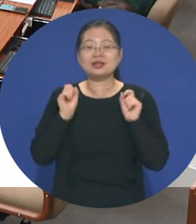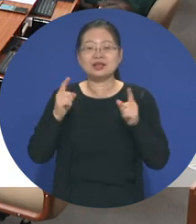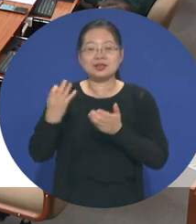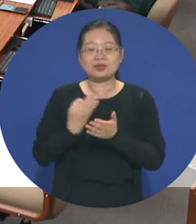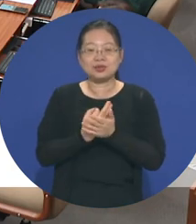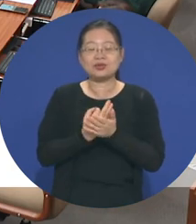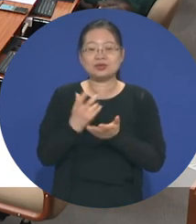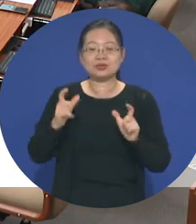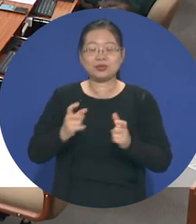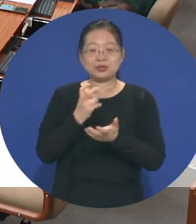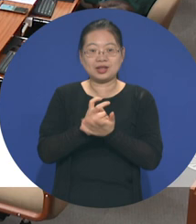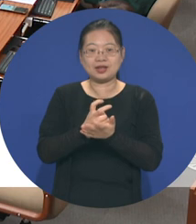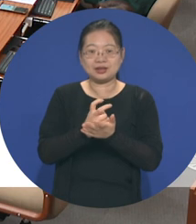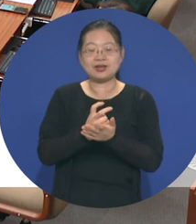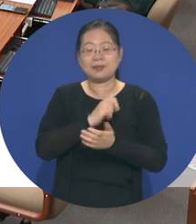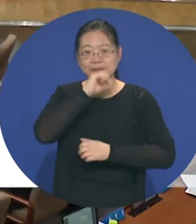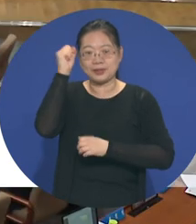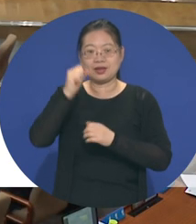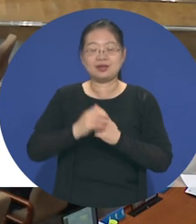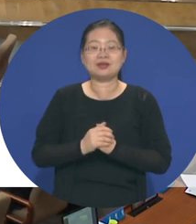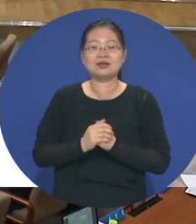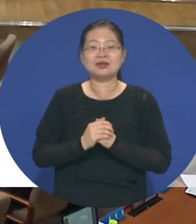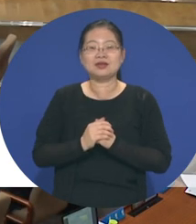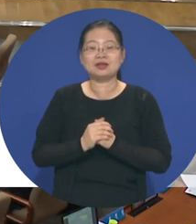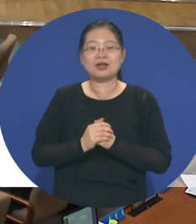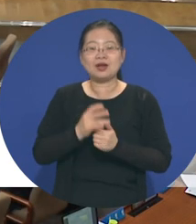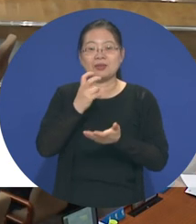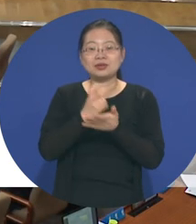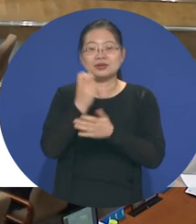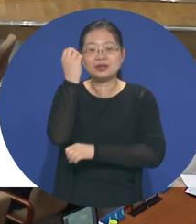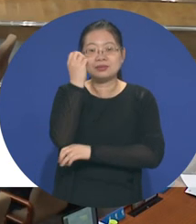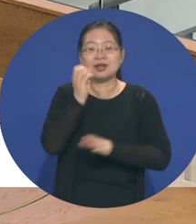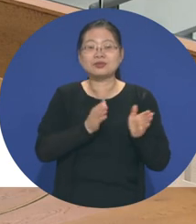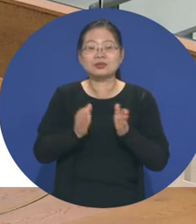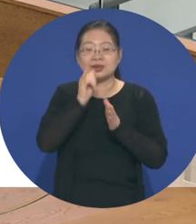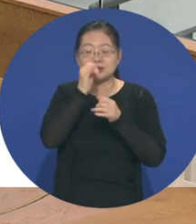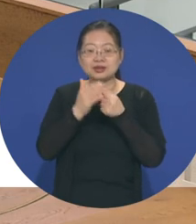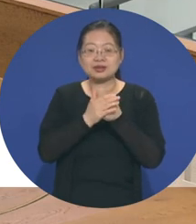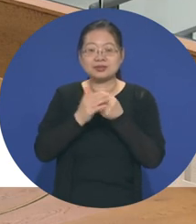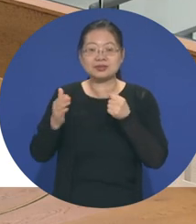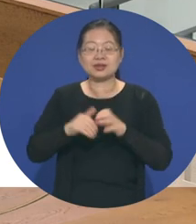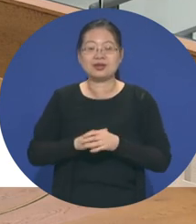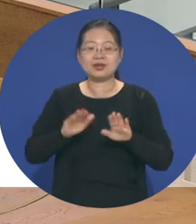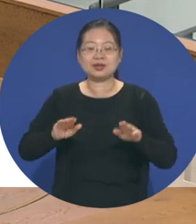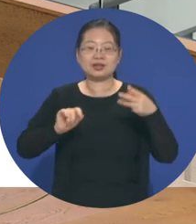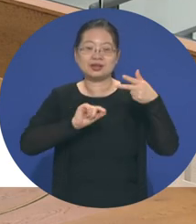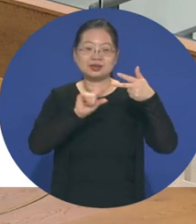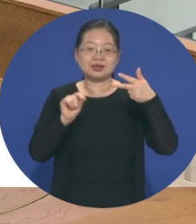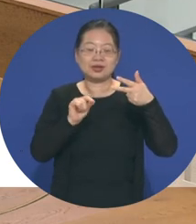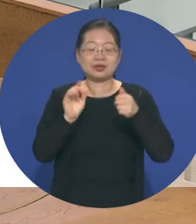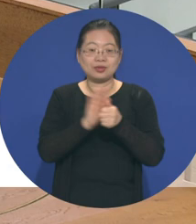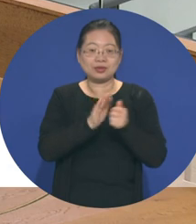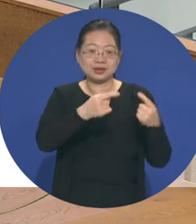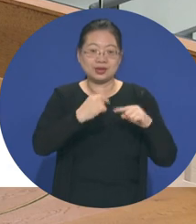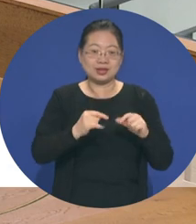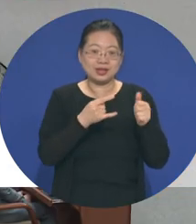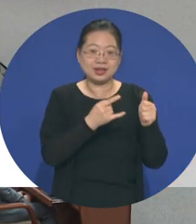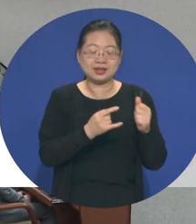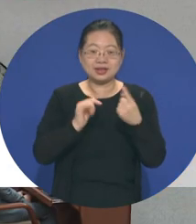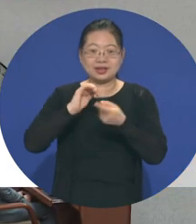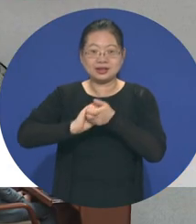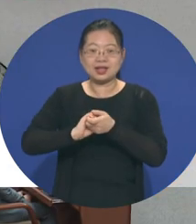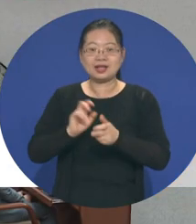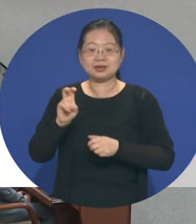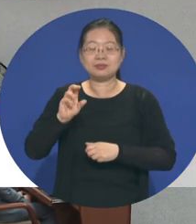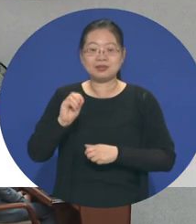가결했습니다 아동돌봄 기회 소득 추신을 위한 법적 기반이 마련됨으로써 오는 7월 돌봄 참여자에게 1인당